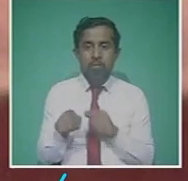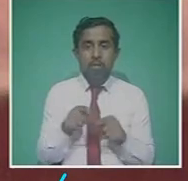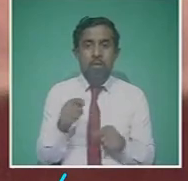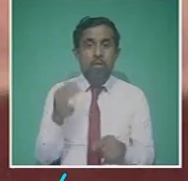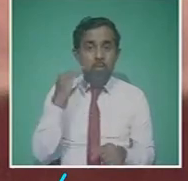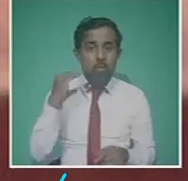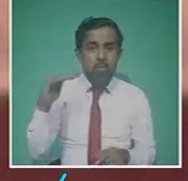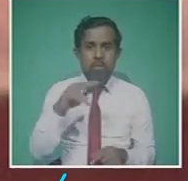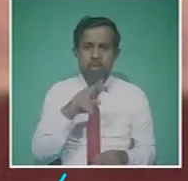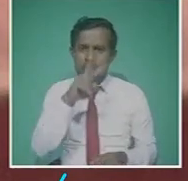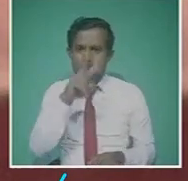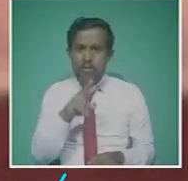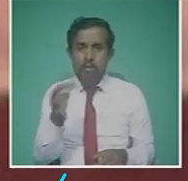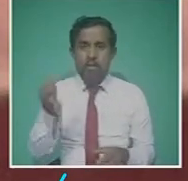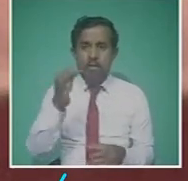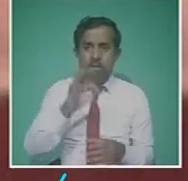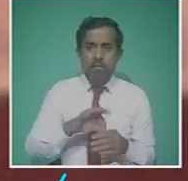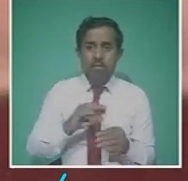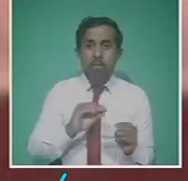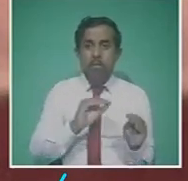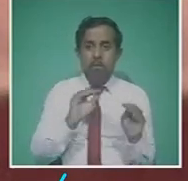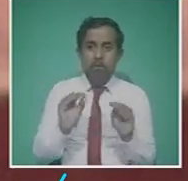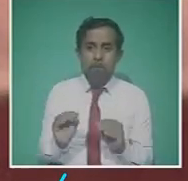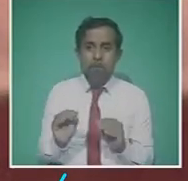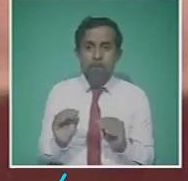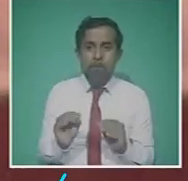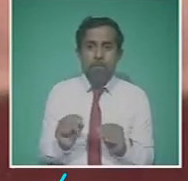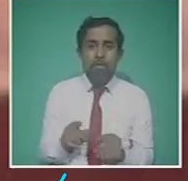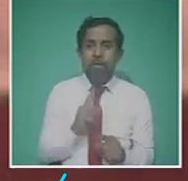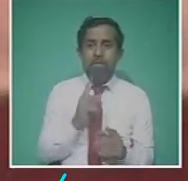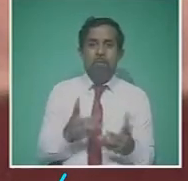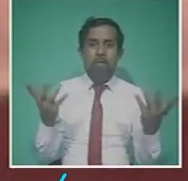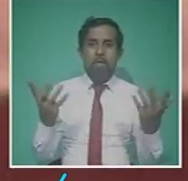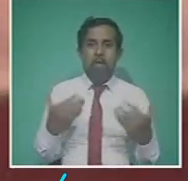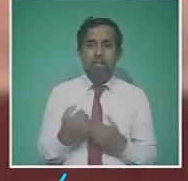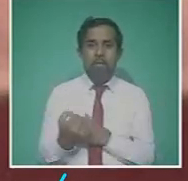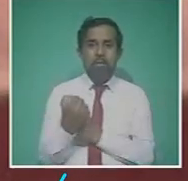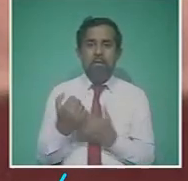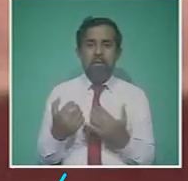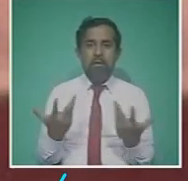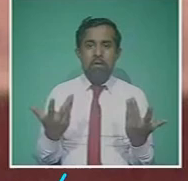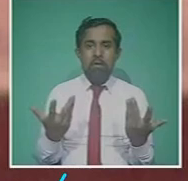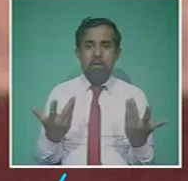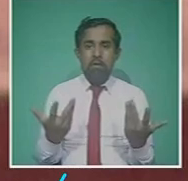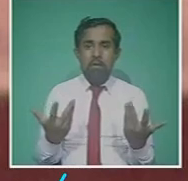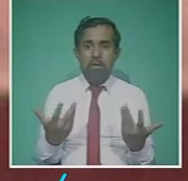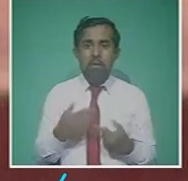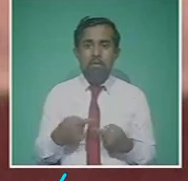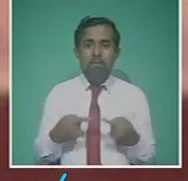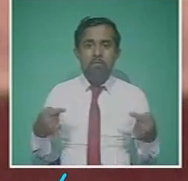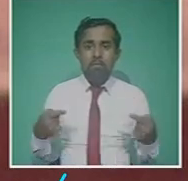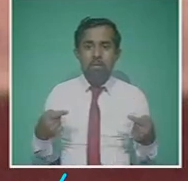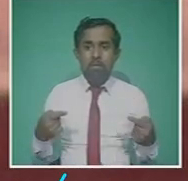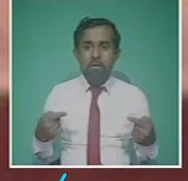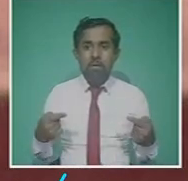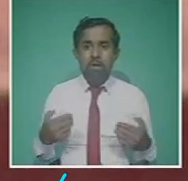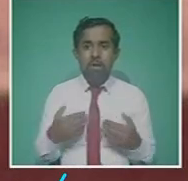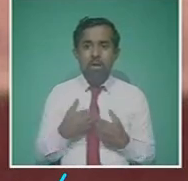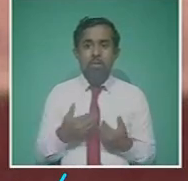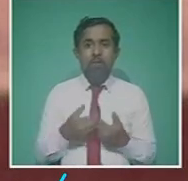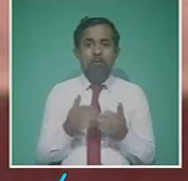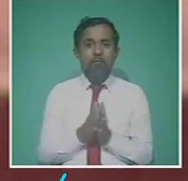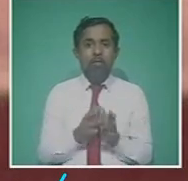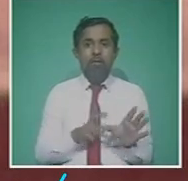ජනතාව විශ්වාස කරලා පත් කරලා එව්වට පස්සේ එතුමාට කියන්න බෑ අපිට බලය තිබුණ නැහැනේ අපි විපක්ෂයේ හිටියේ අපි